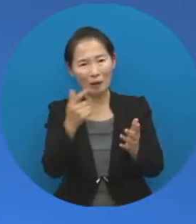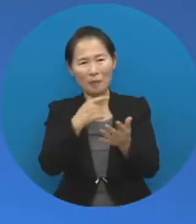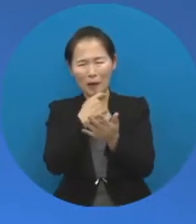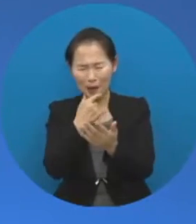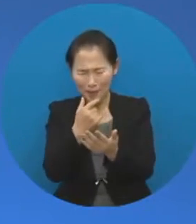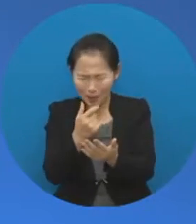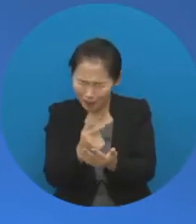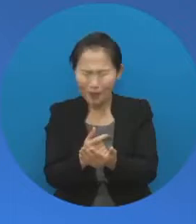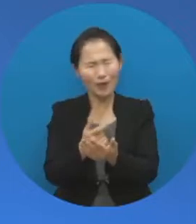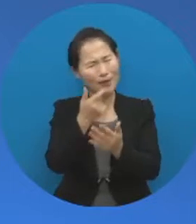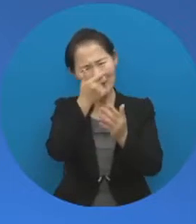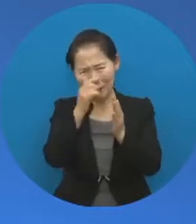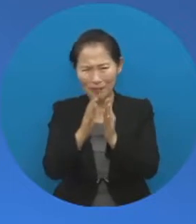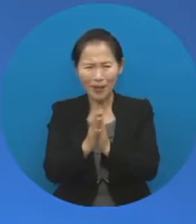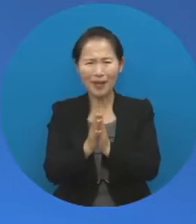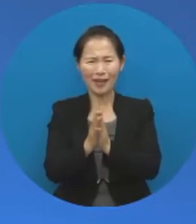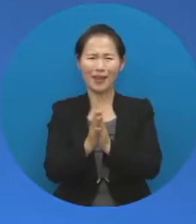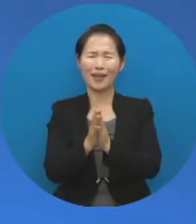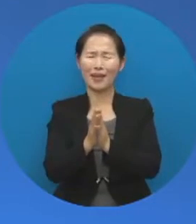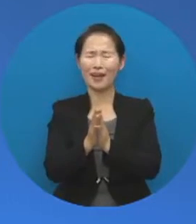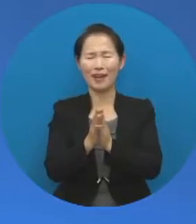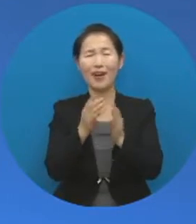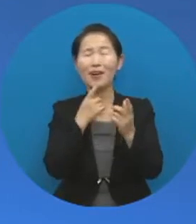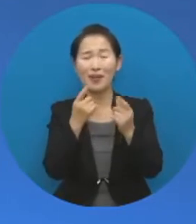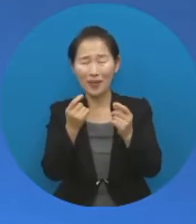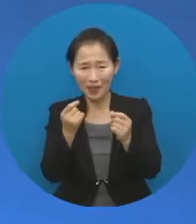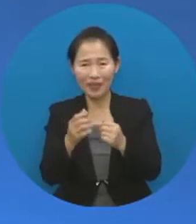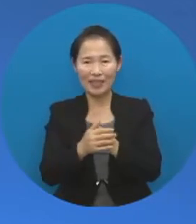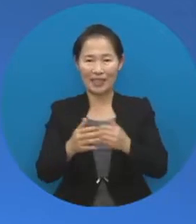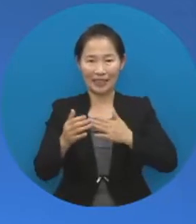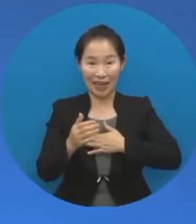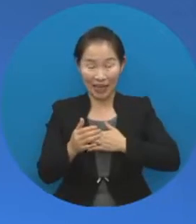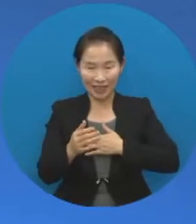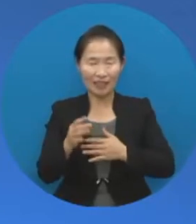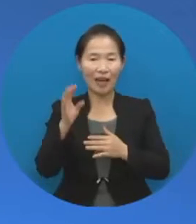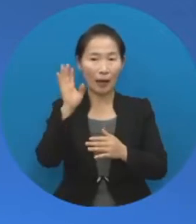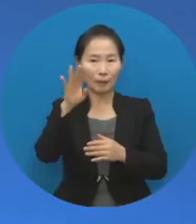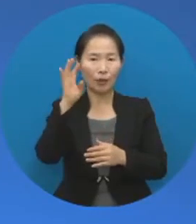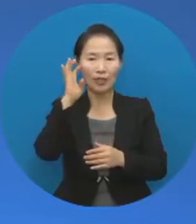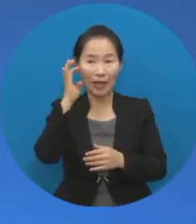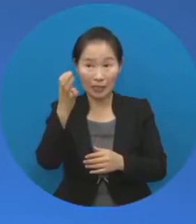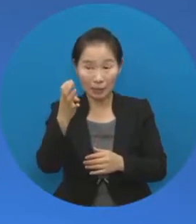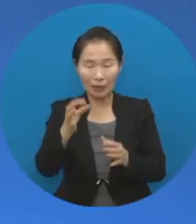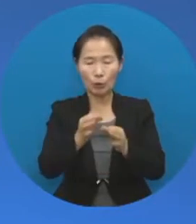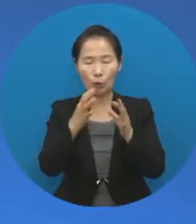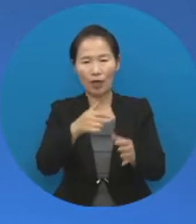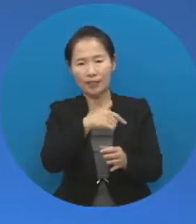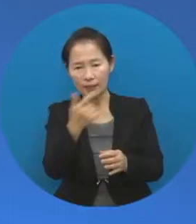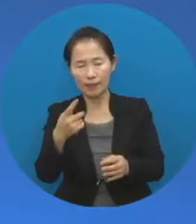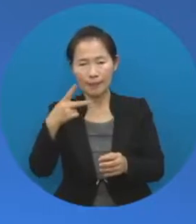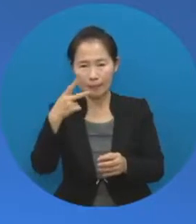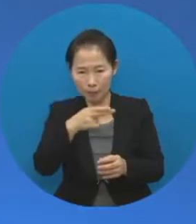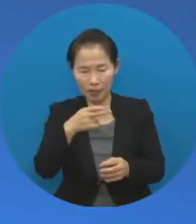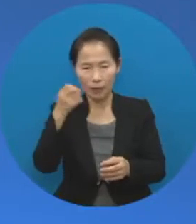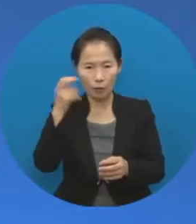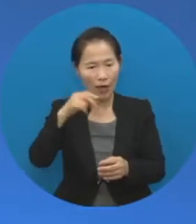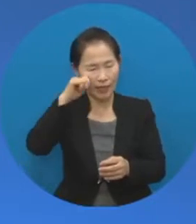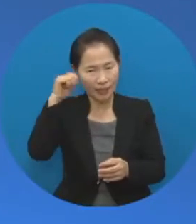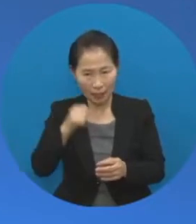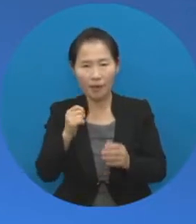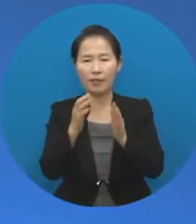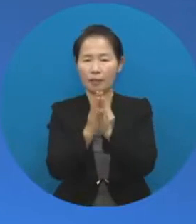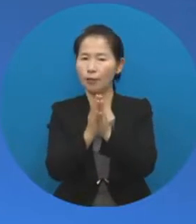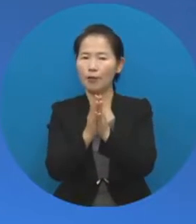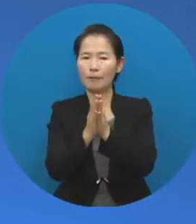계시잖아요. 그래서 제가 그때 결심을 했어요. 나는 40일 동안 저녁 금식과 새벽 기도 그리고 주보를